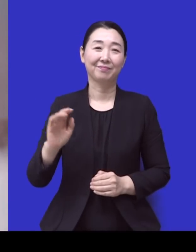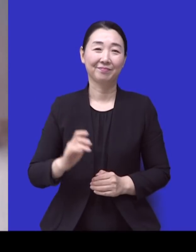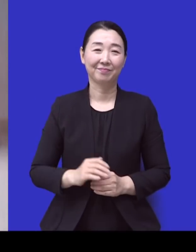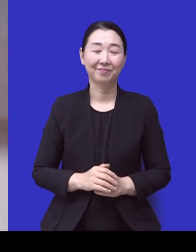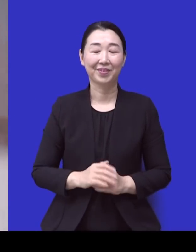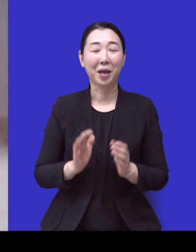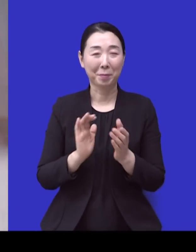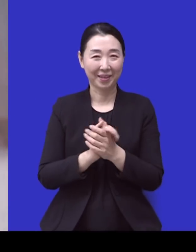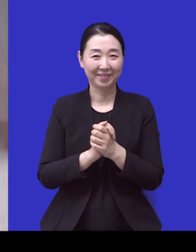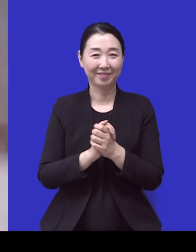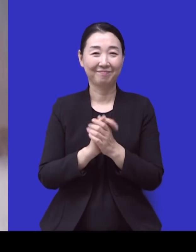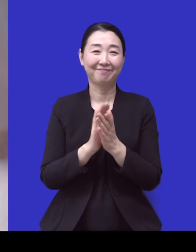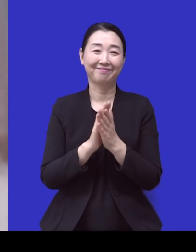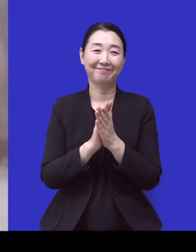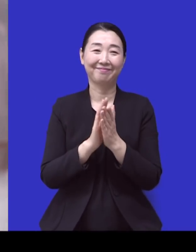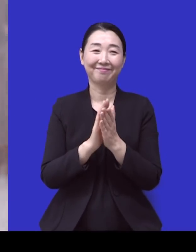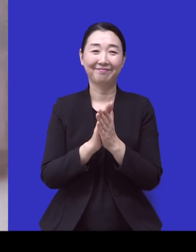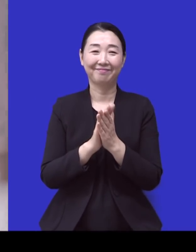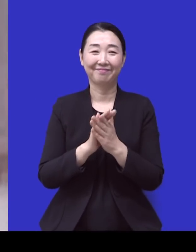아멘.